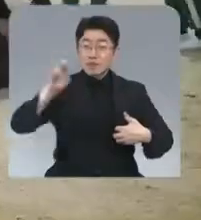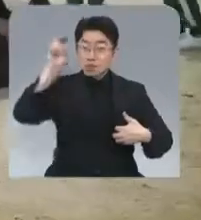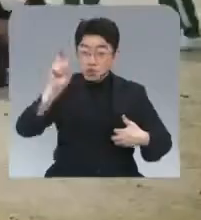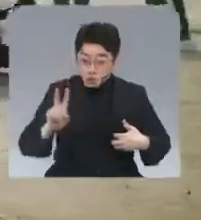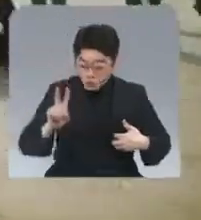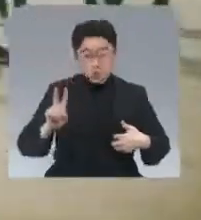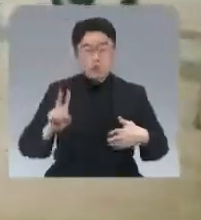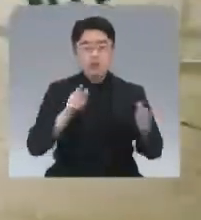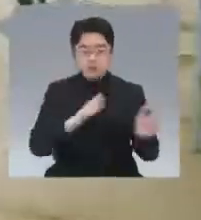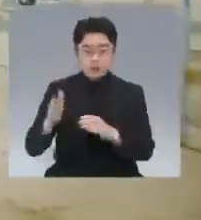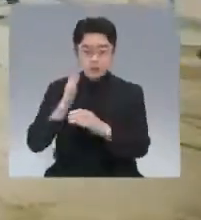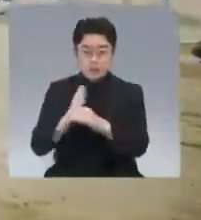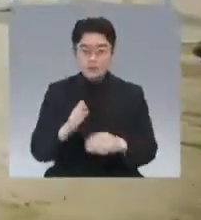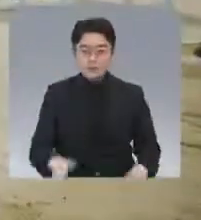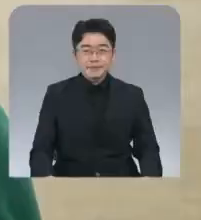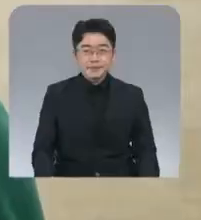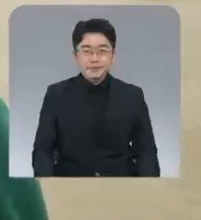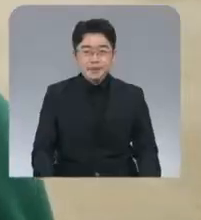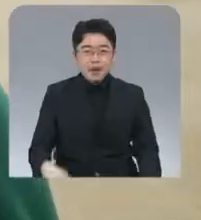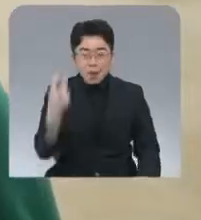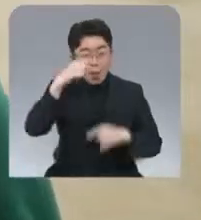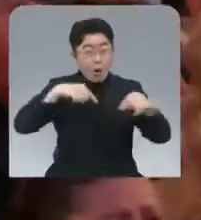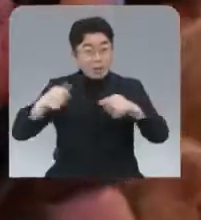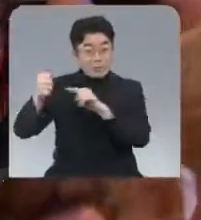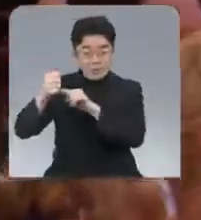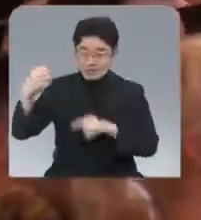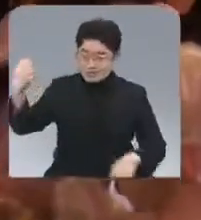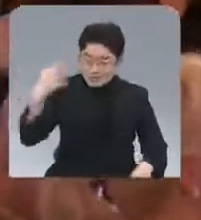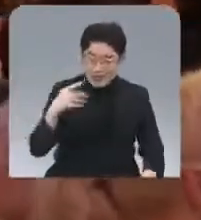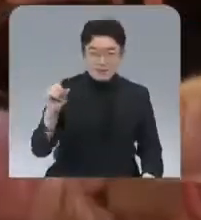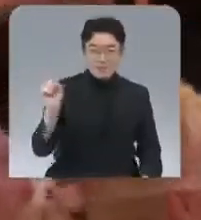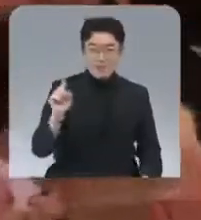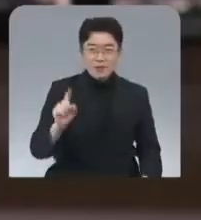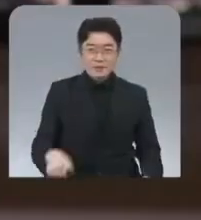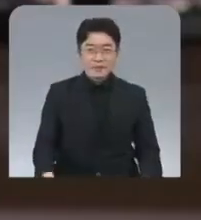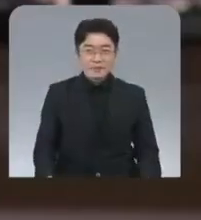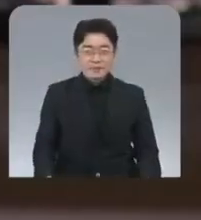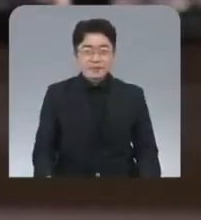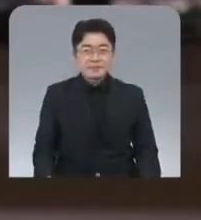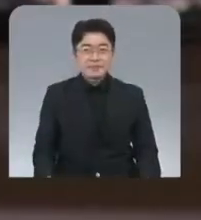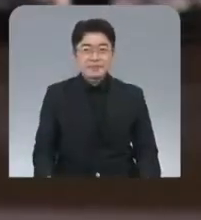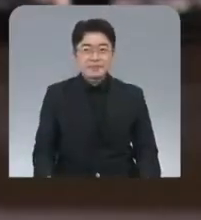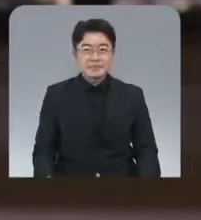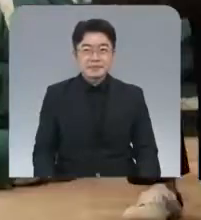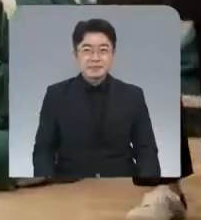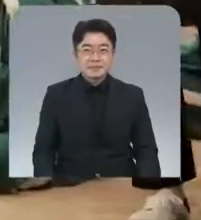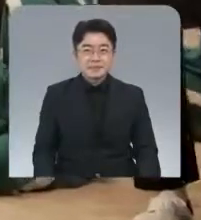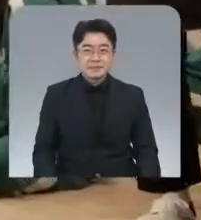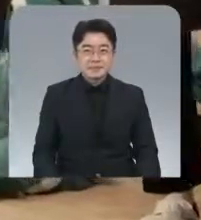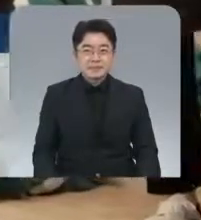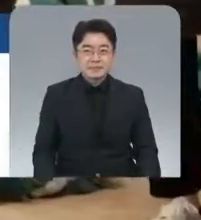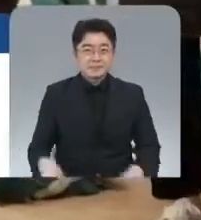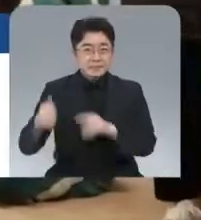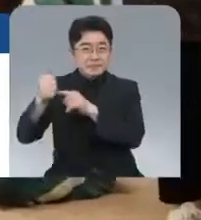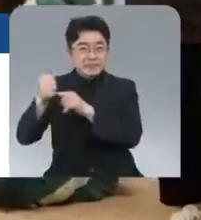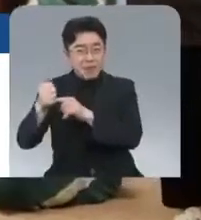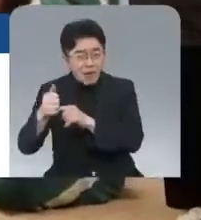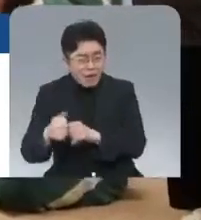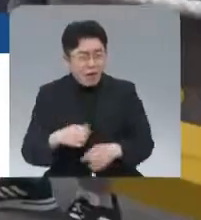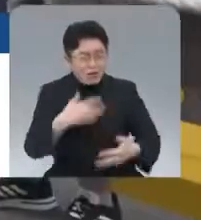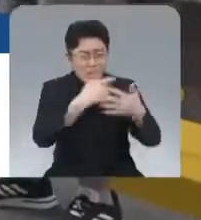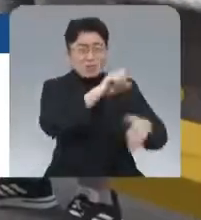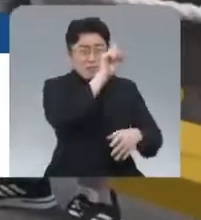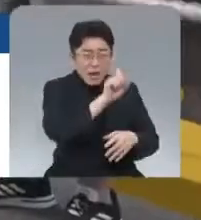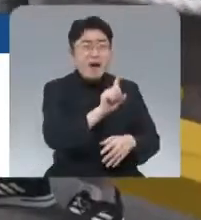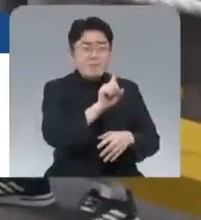номинациях премии эмми кроме лечения наград удостоены хван ги дон хёк продюсер автор сценария